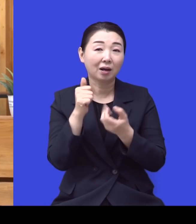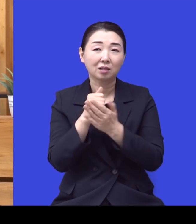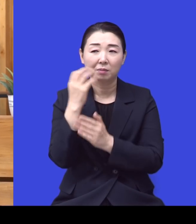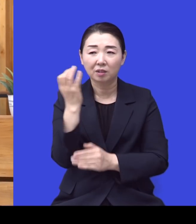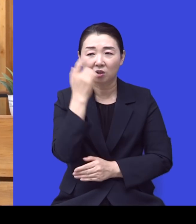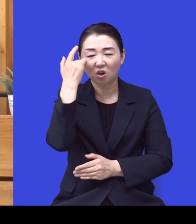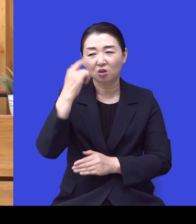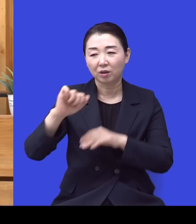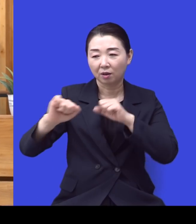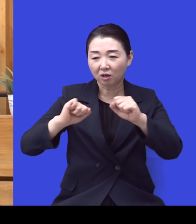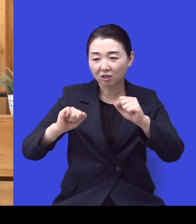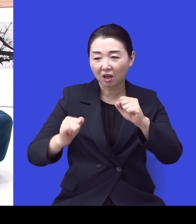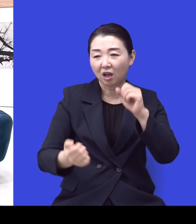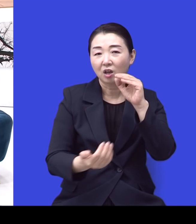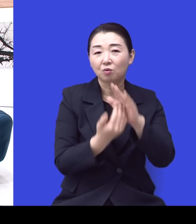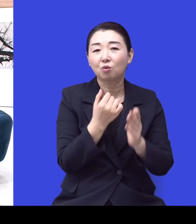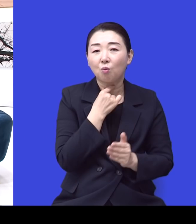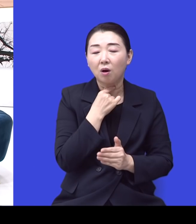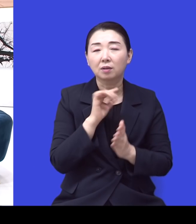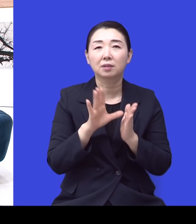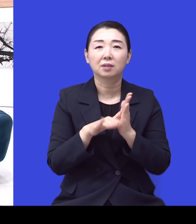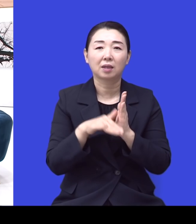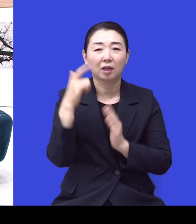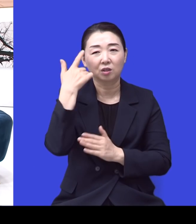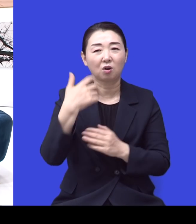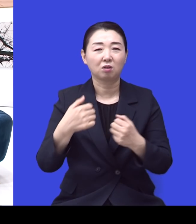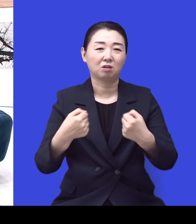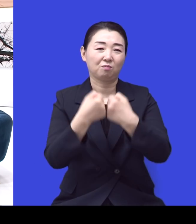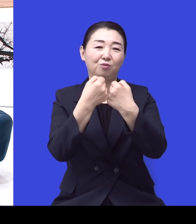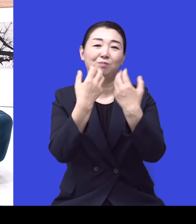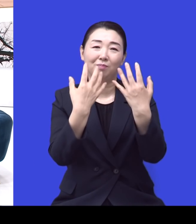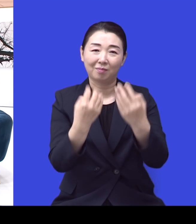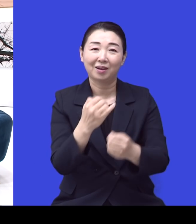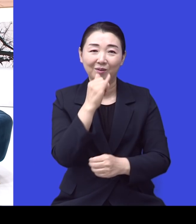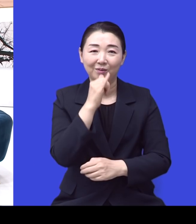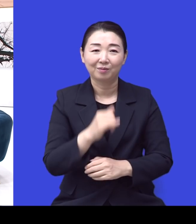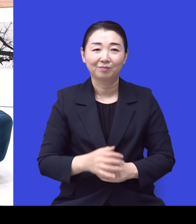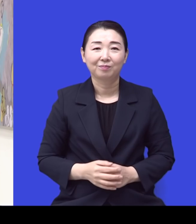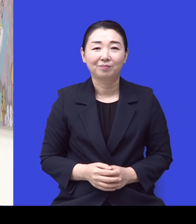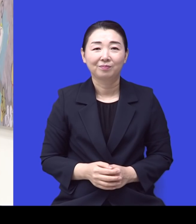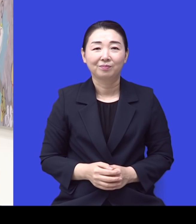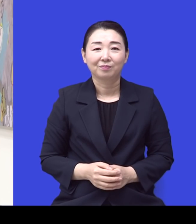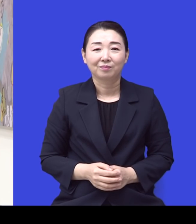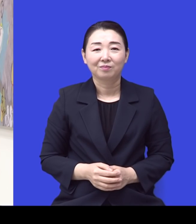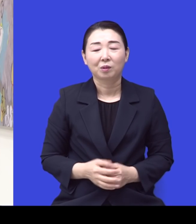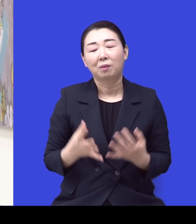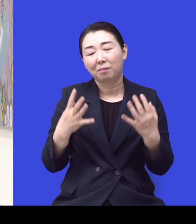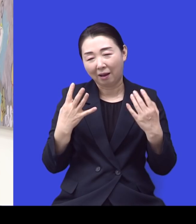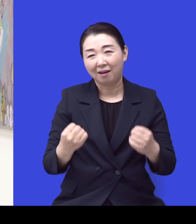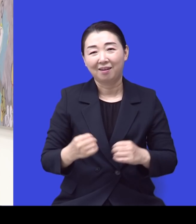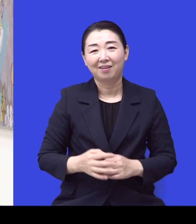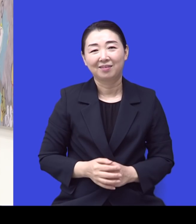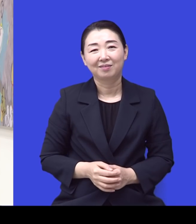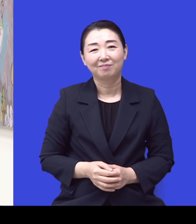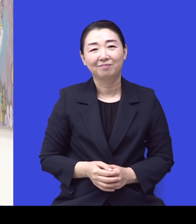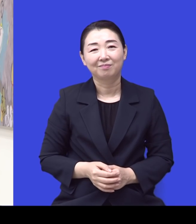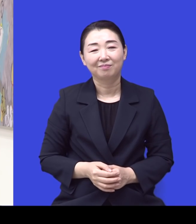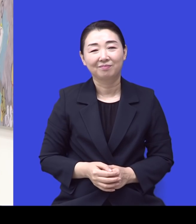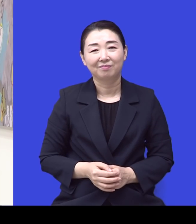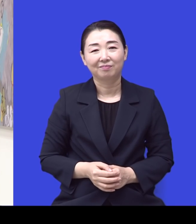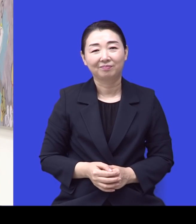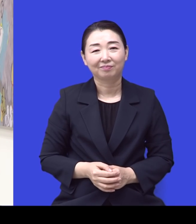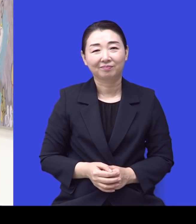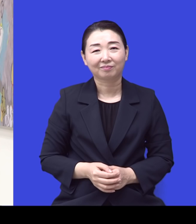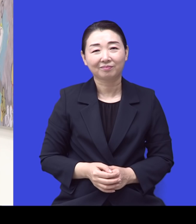성령의 역사를 이루고자 하면 분명히 부딪히는 영적인 일들이 많이 있었을 것 같아요. 어떠셨나요? 아우 너무 많았어요. 예. 너무 많았고